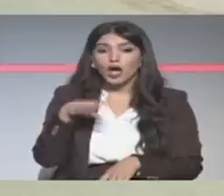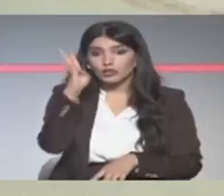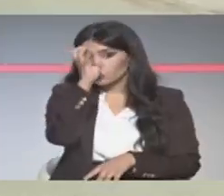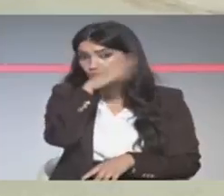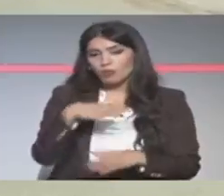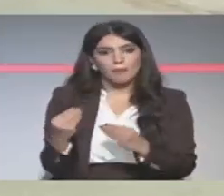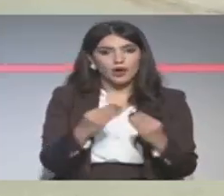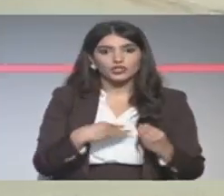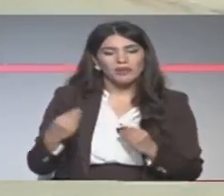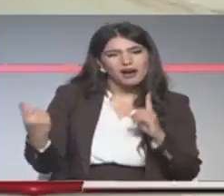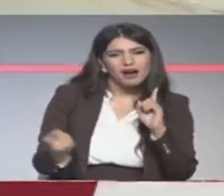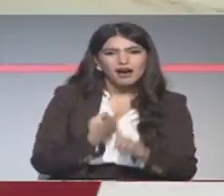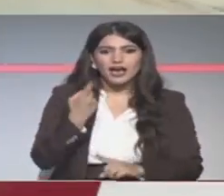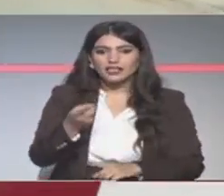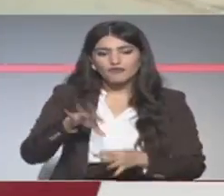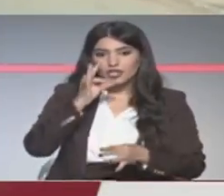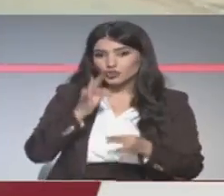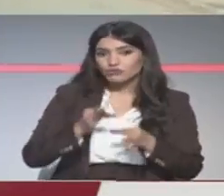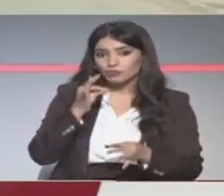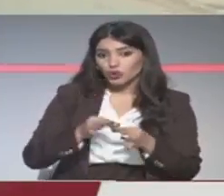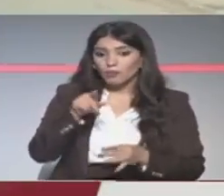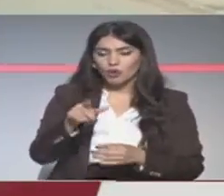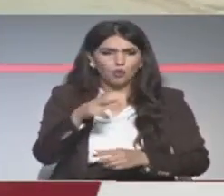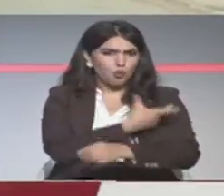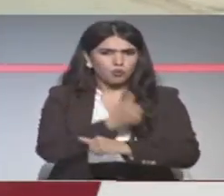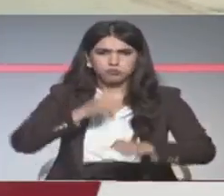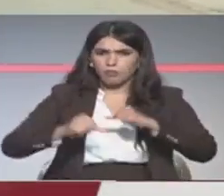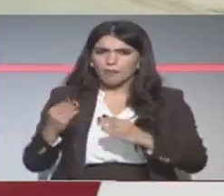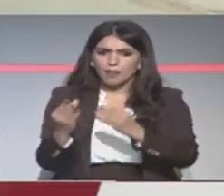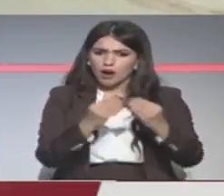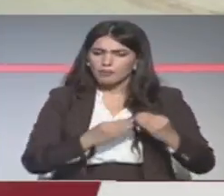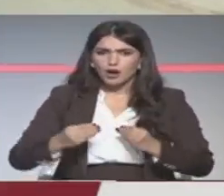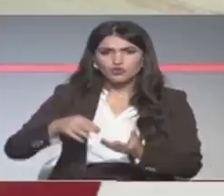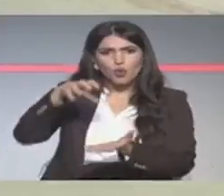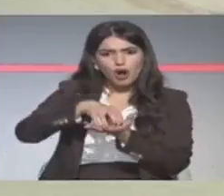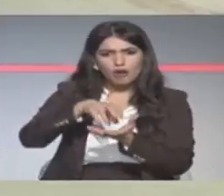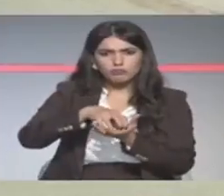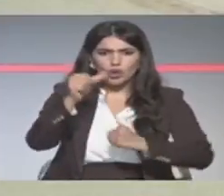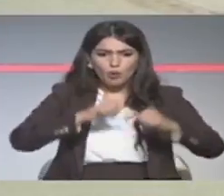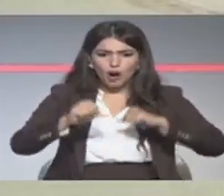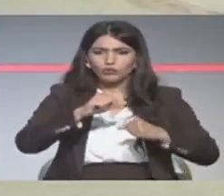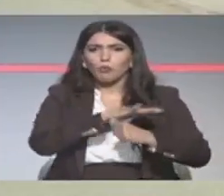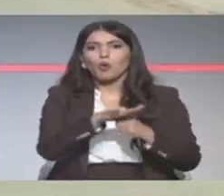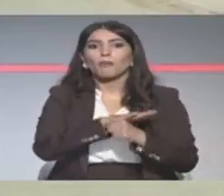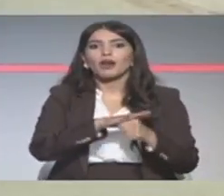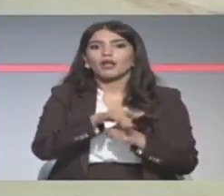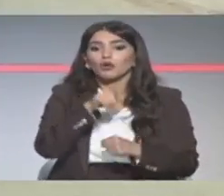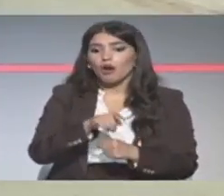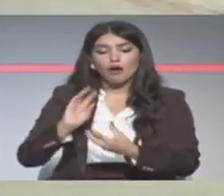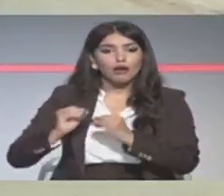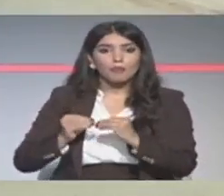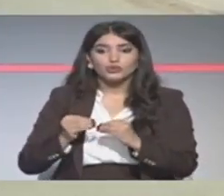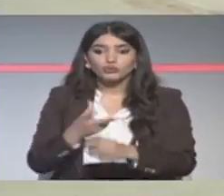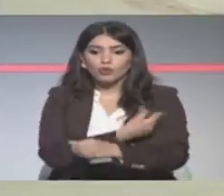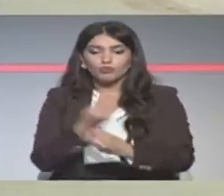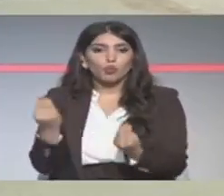بالخص في شهر سبتمبر، التحاليل كثرت والمخابر كيف عليها ضغط كبير، لقينا مشاكل كبيرة في التغطية